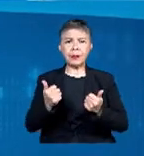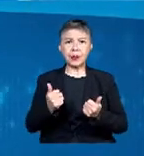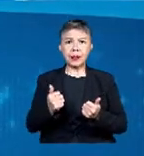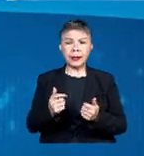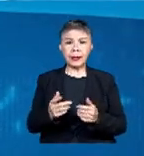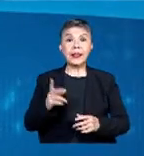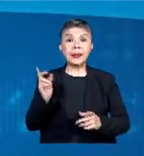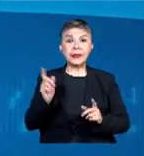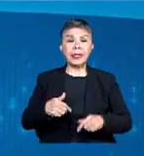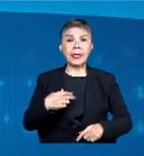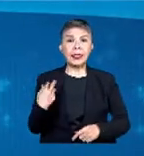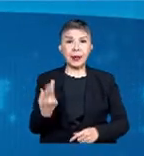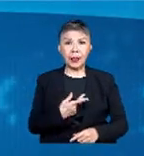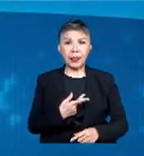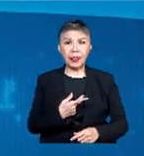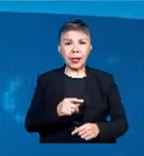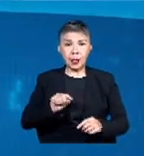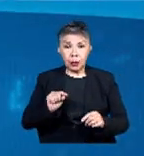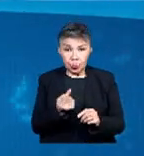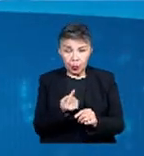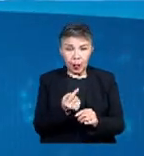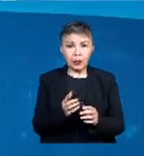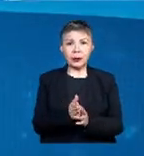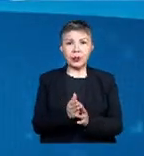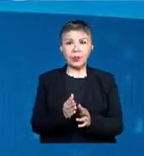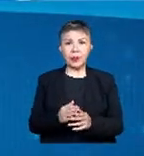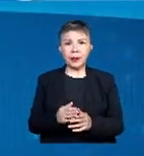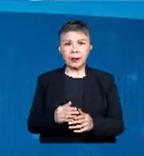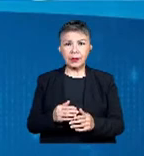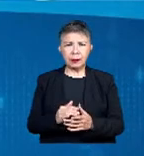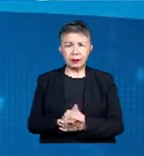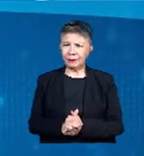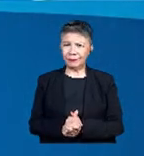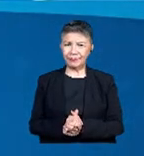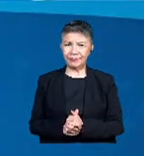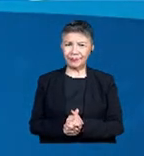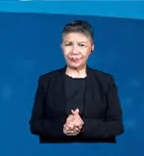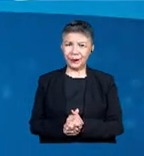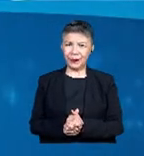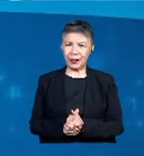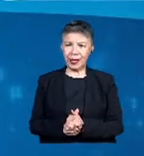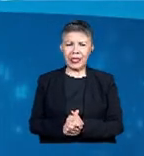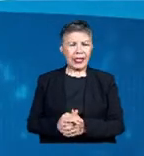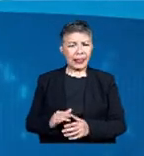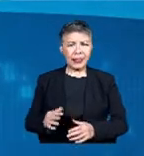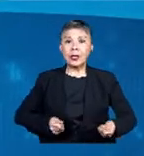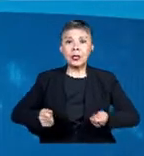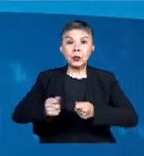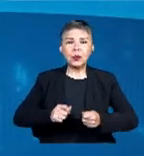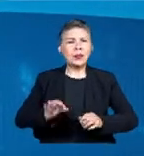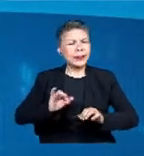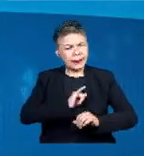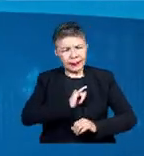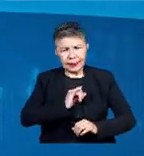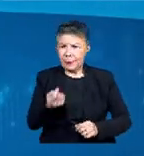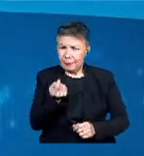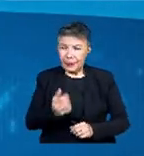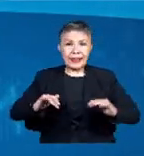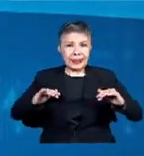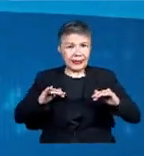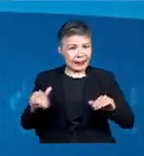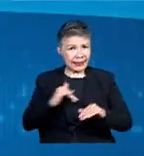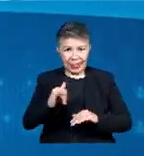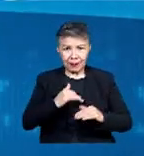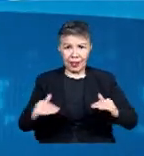Jadi kami di Kota Jayapura dan Kabupaten Jayapura tidak menjelaskan mereka sama dengan PON. Kita sangat takut presiden